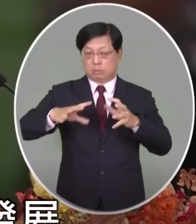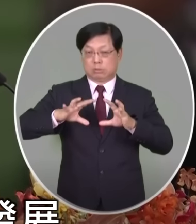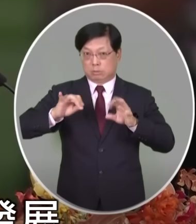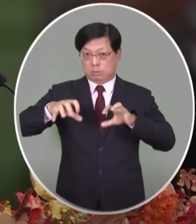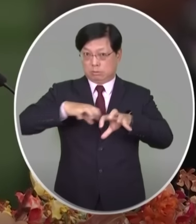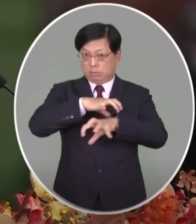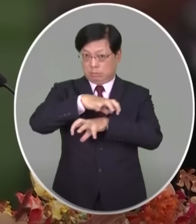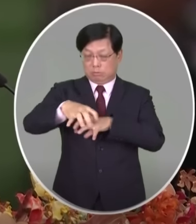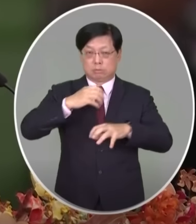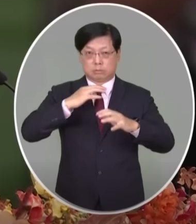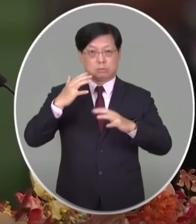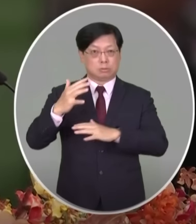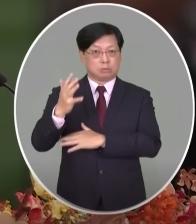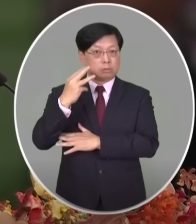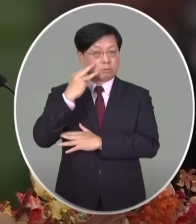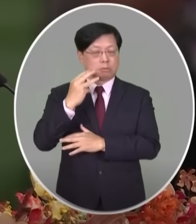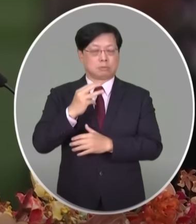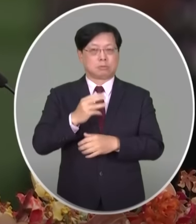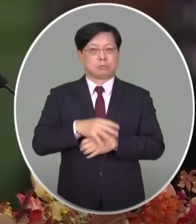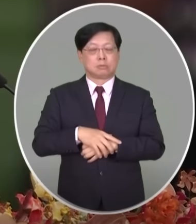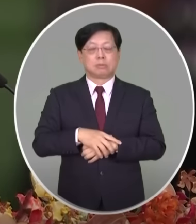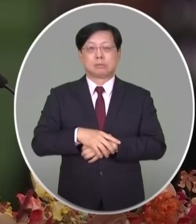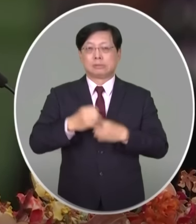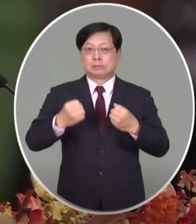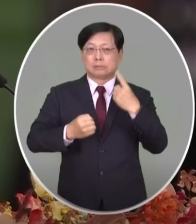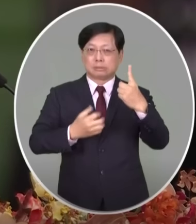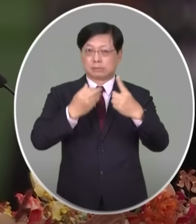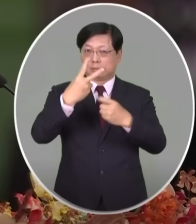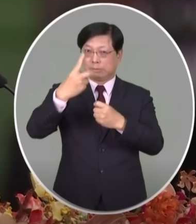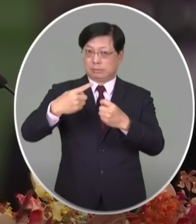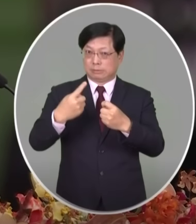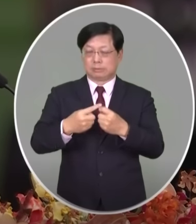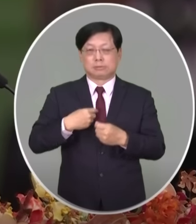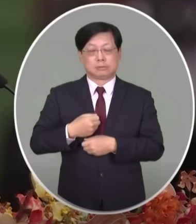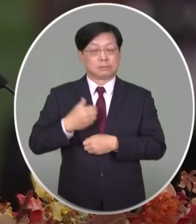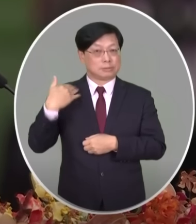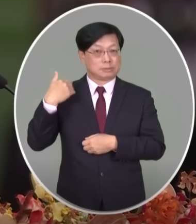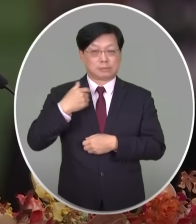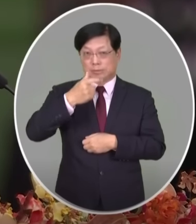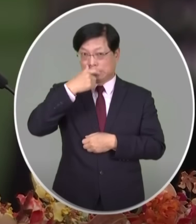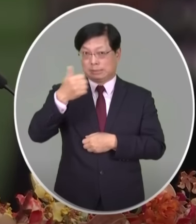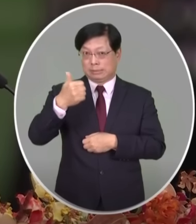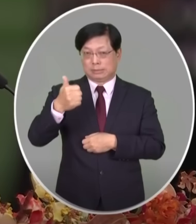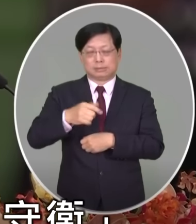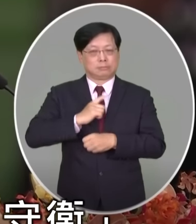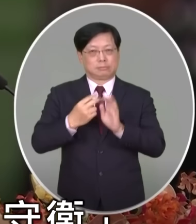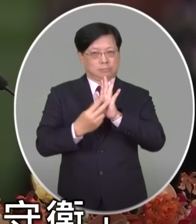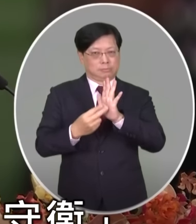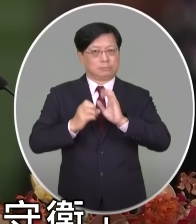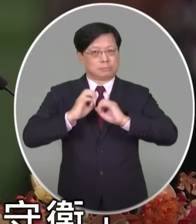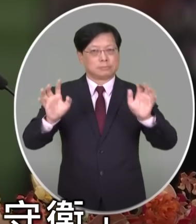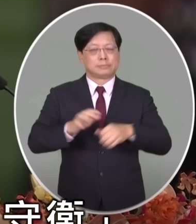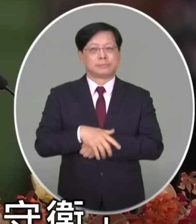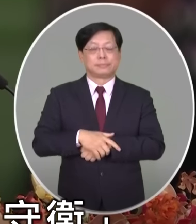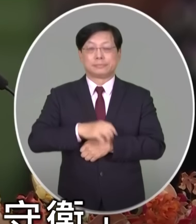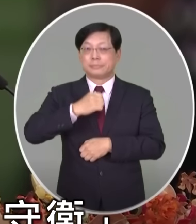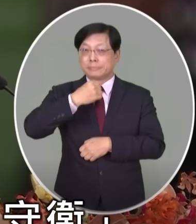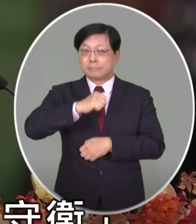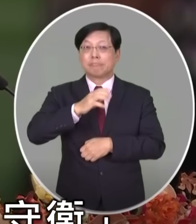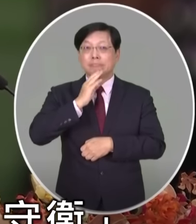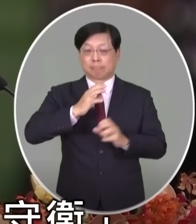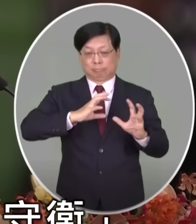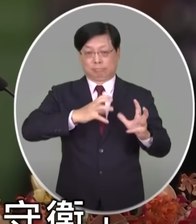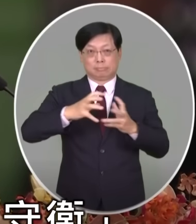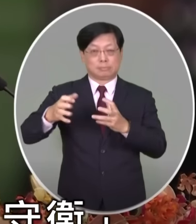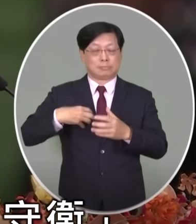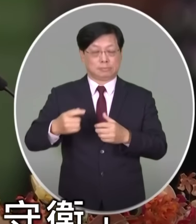展。早在1921年，蒋渭水先生就指出，台湾是世